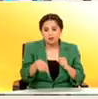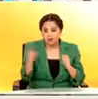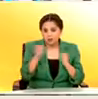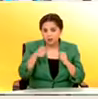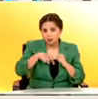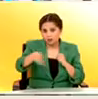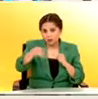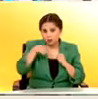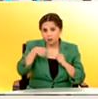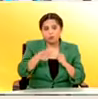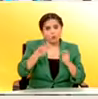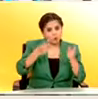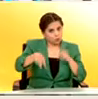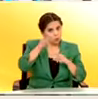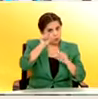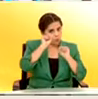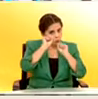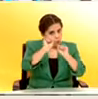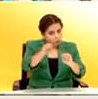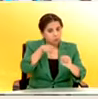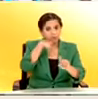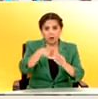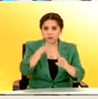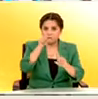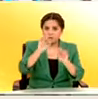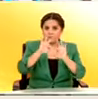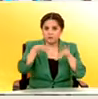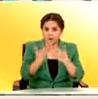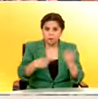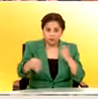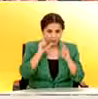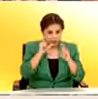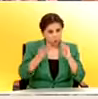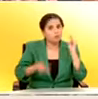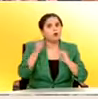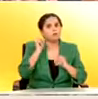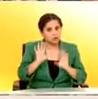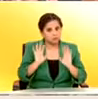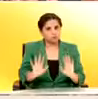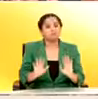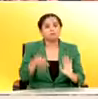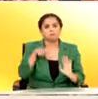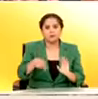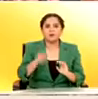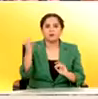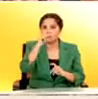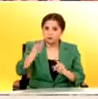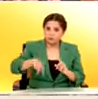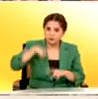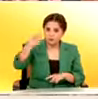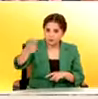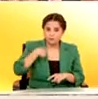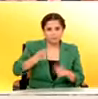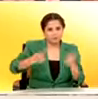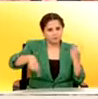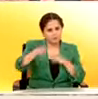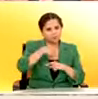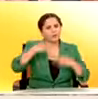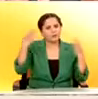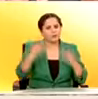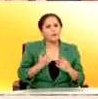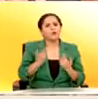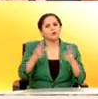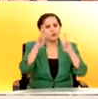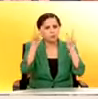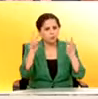मौसम में आप अपना और अपने परिवार का विशेष ध्यान रखें। अगले महीने हम कुछ नए